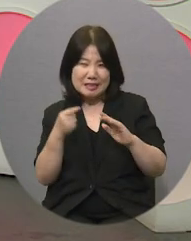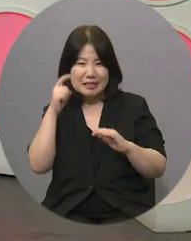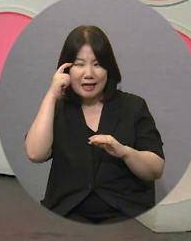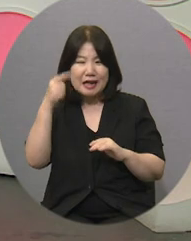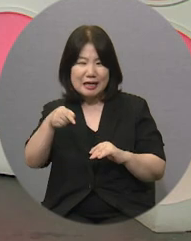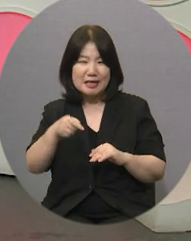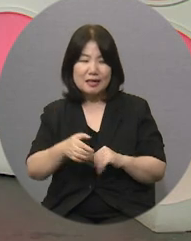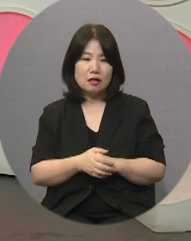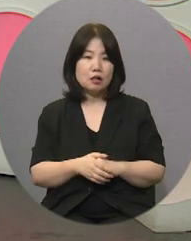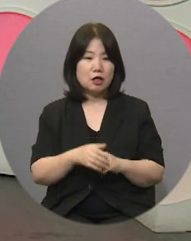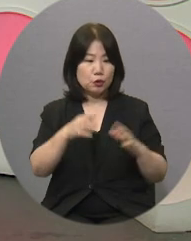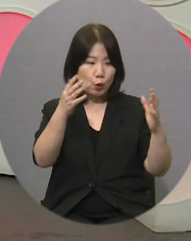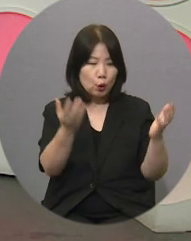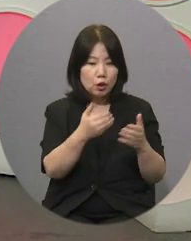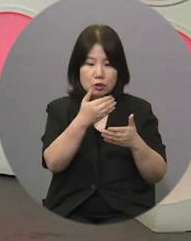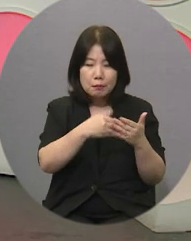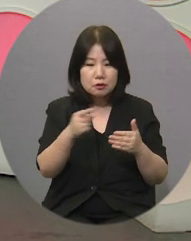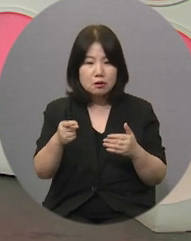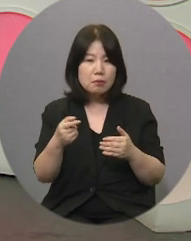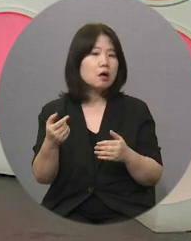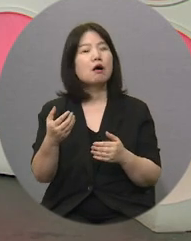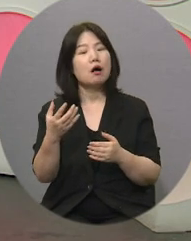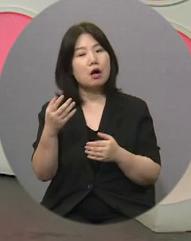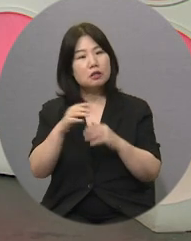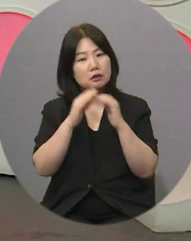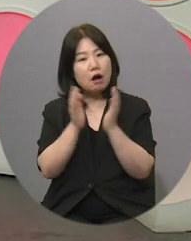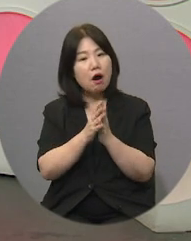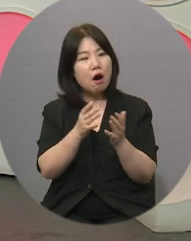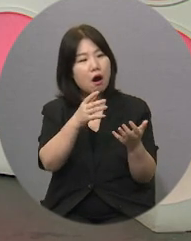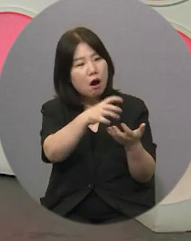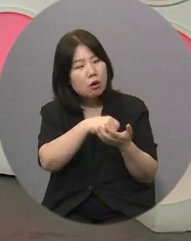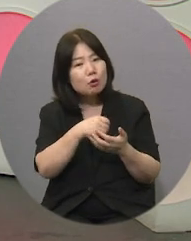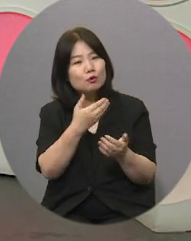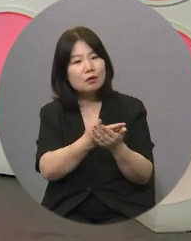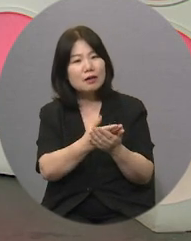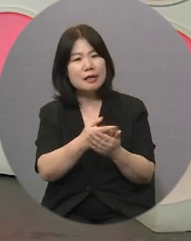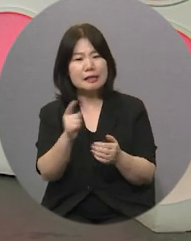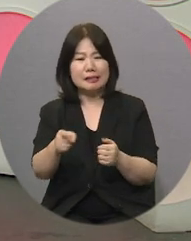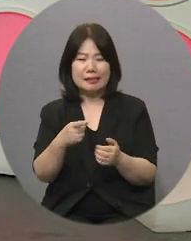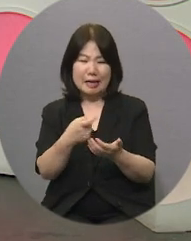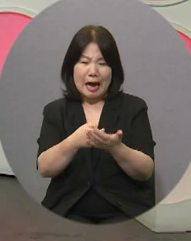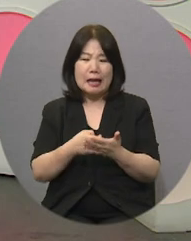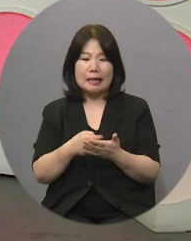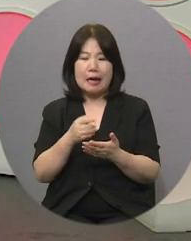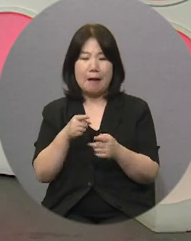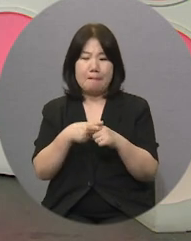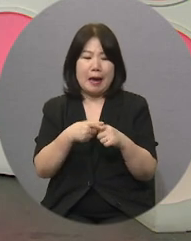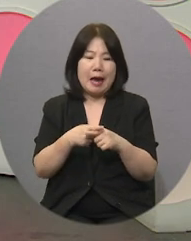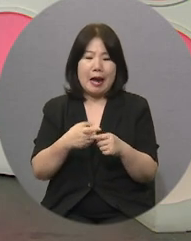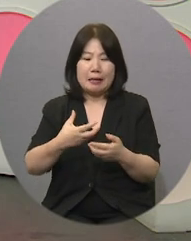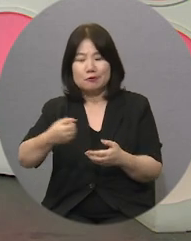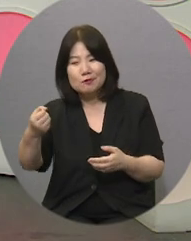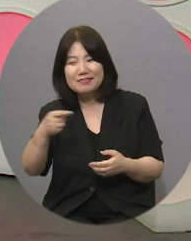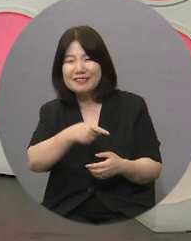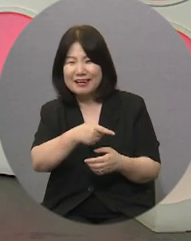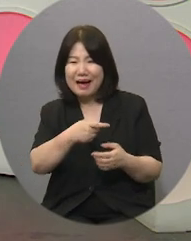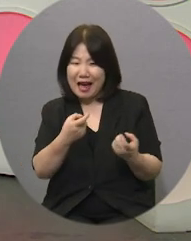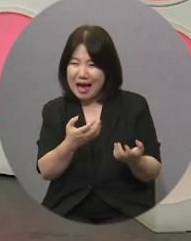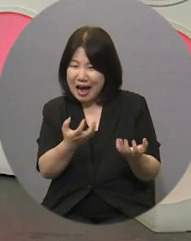이만큼 남았는데 요거 그냥 뭐 얼마야 이거 다 주시면 안 돼요. 그런데 또 그것도 야속하게 발을 뚝 잘라서 요거만 먹어야